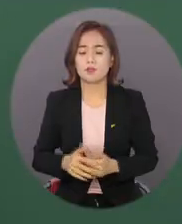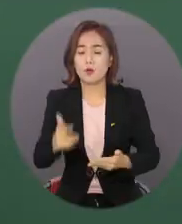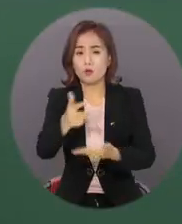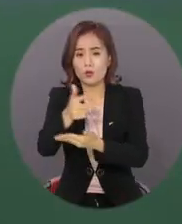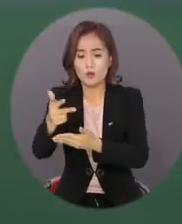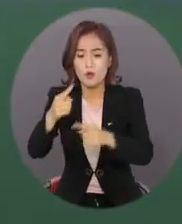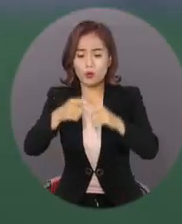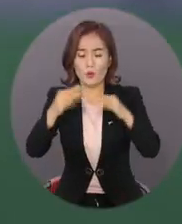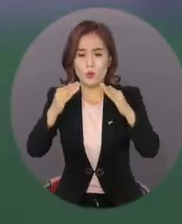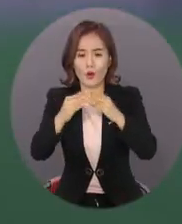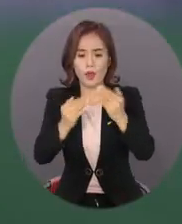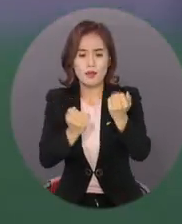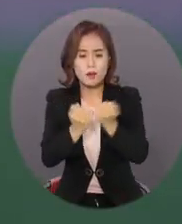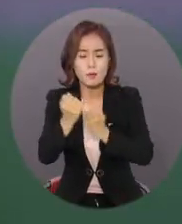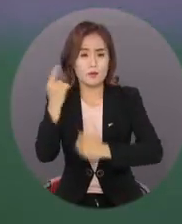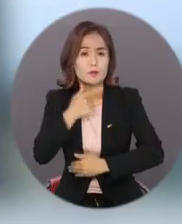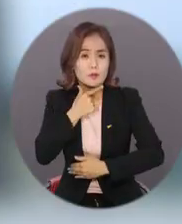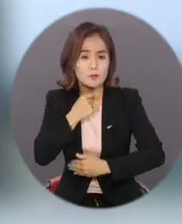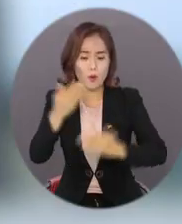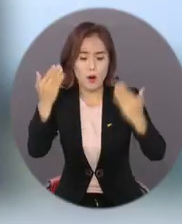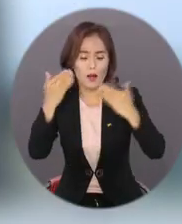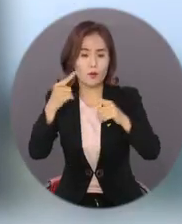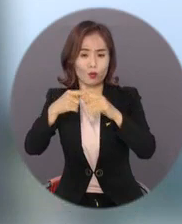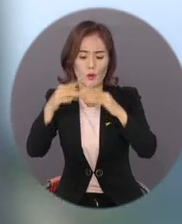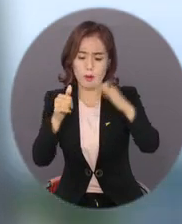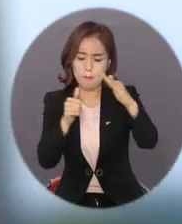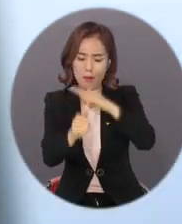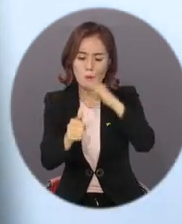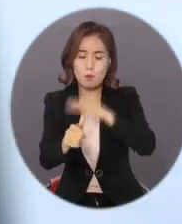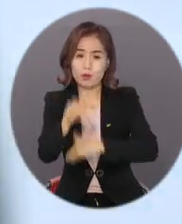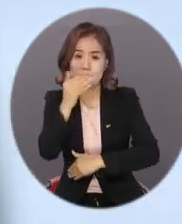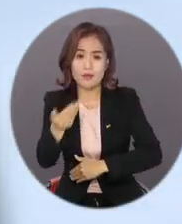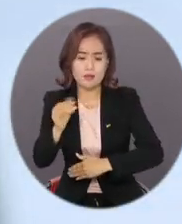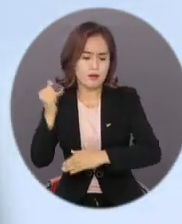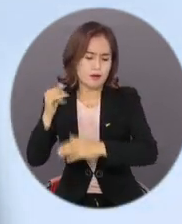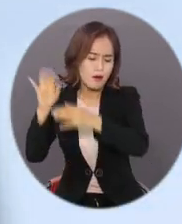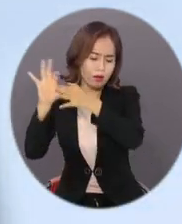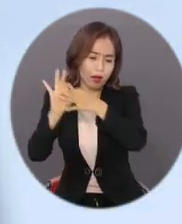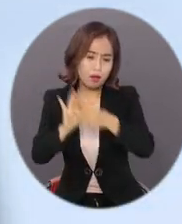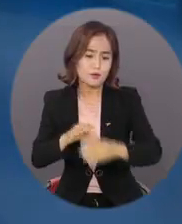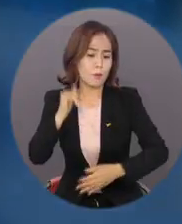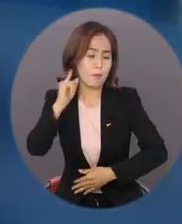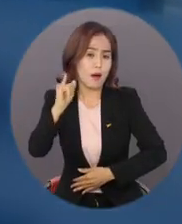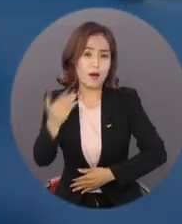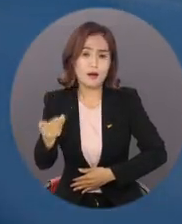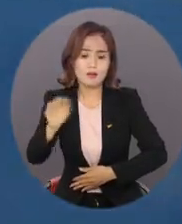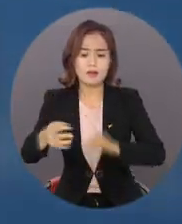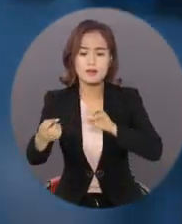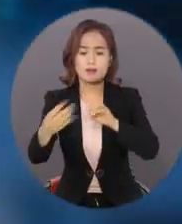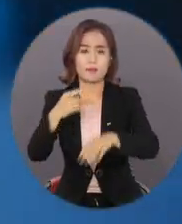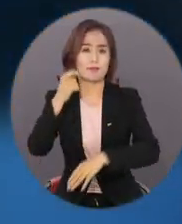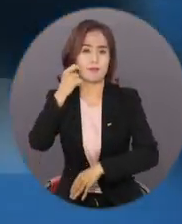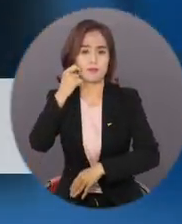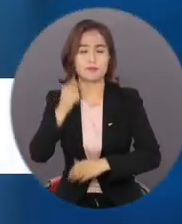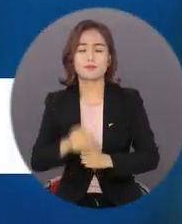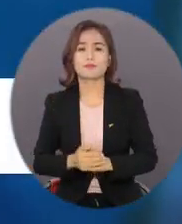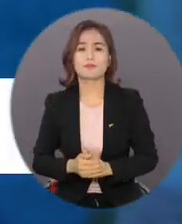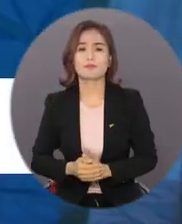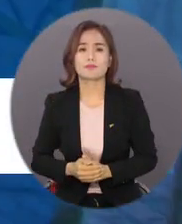취재진은 교회 측의 해명을 듣기 위해 학교와 교회를 방문하는 등 여러 차례 연락을 시도했지만 답변을 듣지